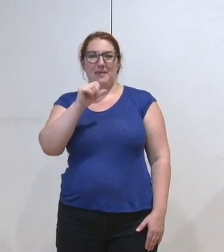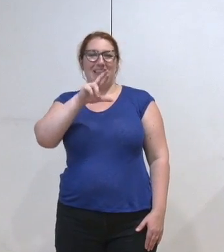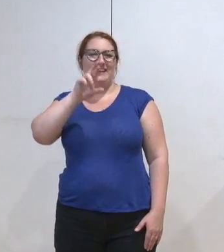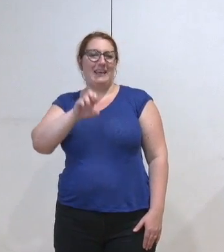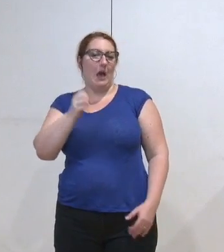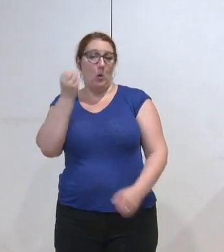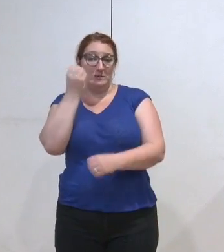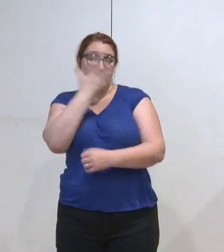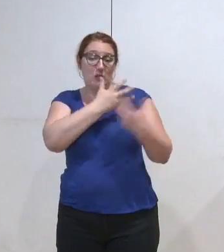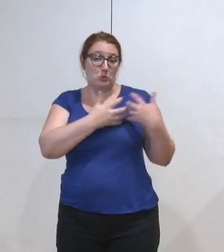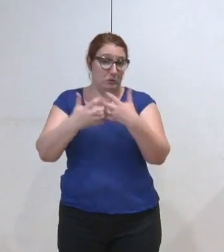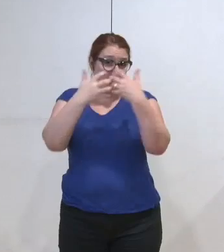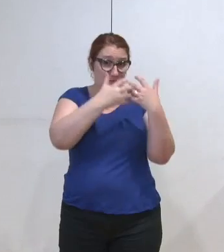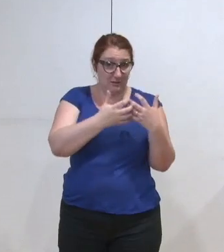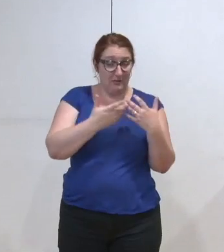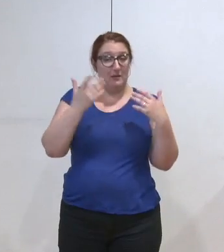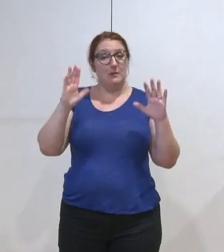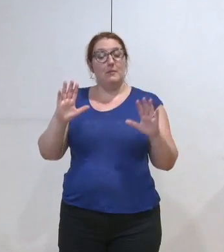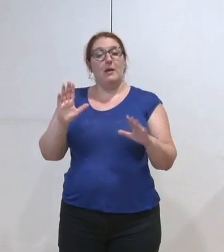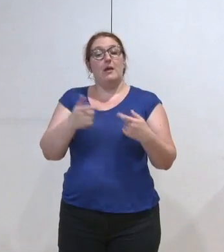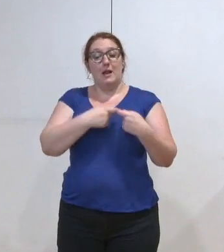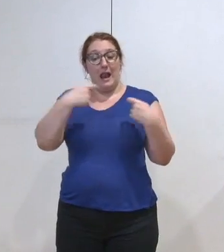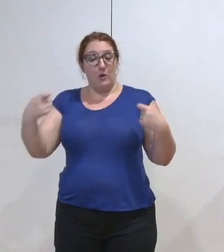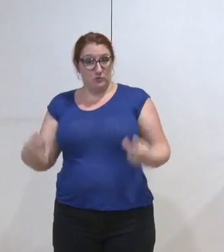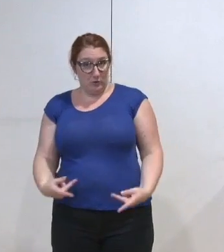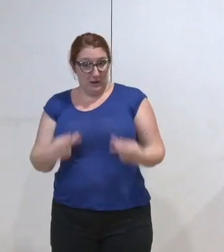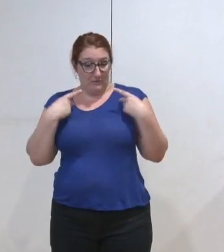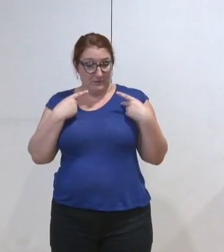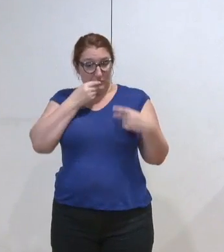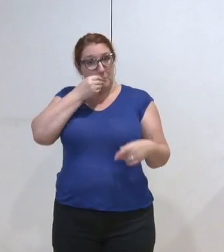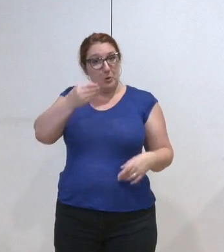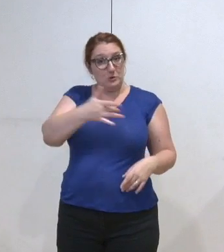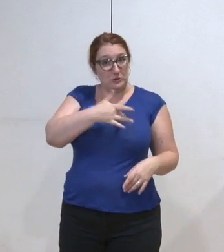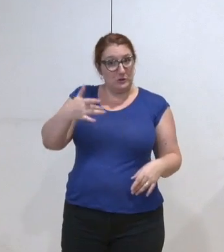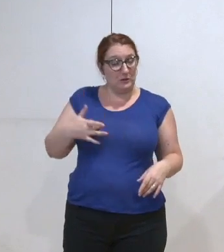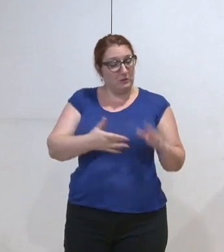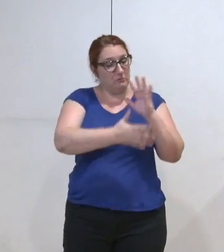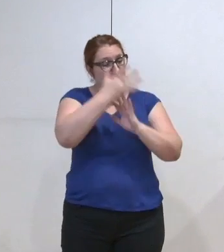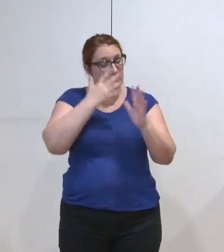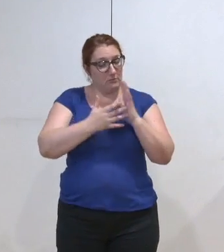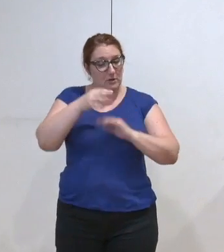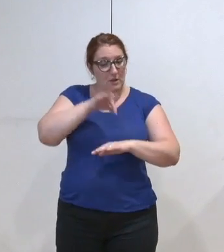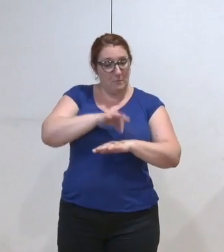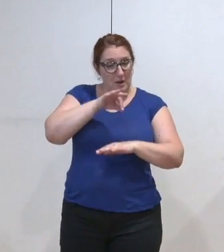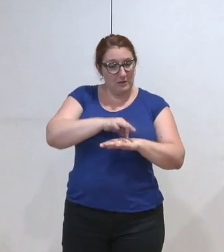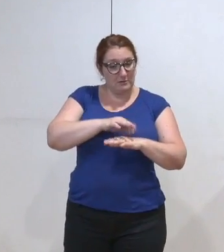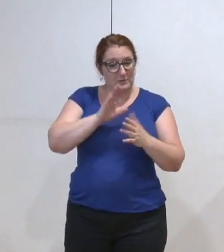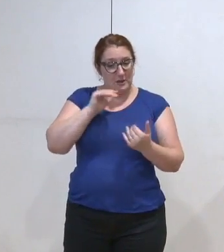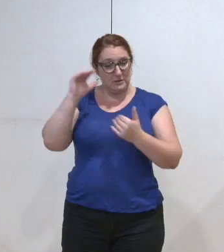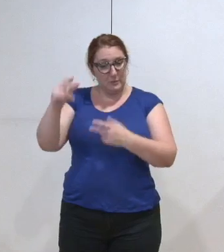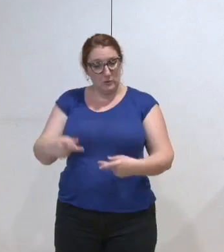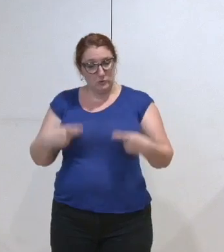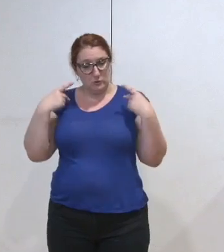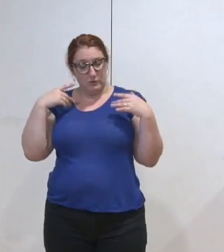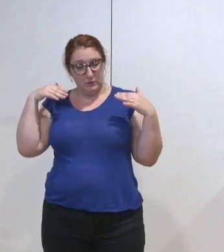se traduit par un allongement de la vie en bonne santé et donc quand vous écrivez que la maladie et l'augmentation de l'espérance de vie diminue la capacité à vieillir selon